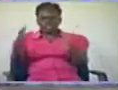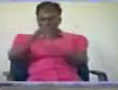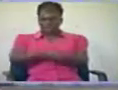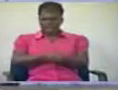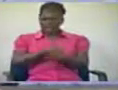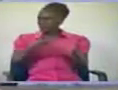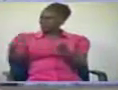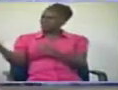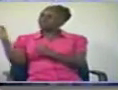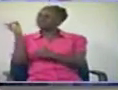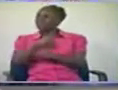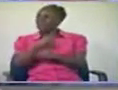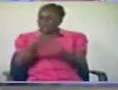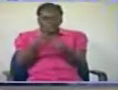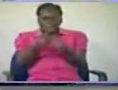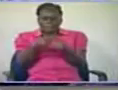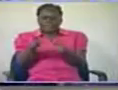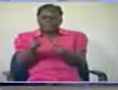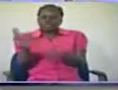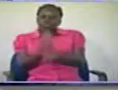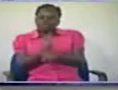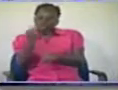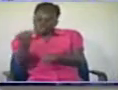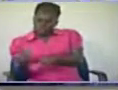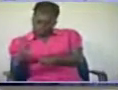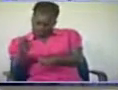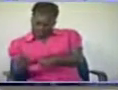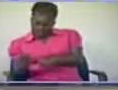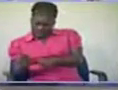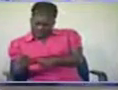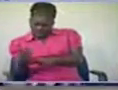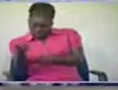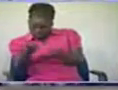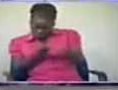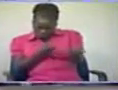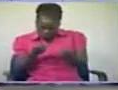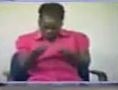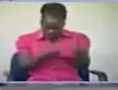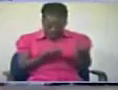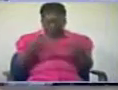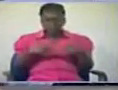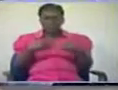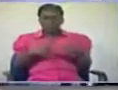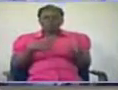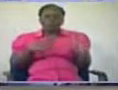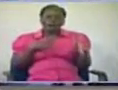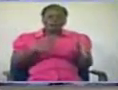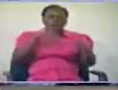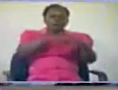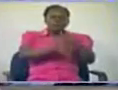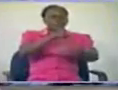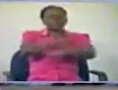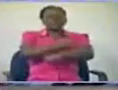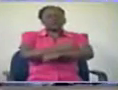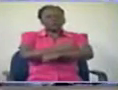wamekwisha ondoka shuleni. Washaondoka tayari. Lakini anawatumia ili kiwe ni kama kitega uchumi, mm-hmm, watu wengine waje